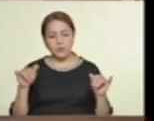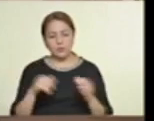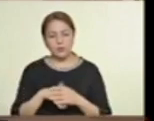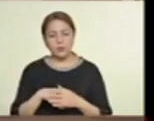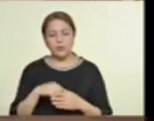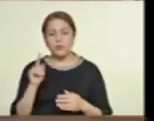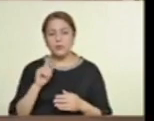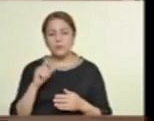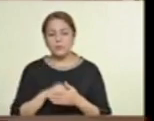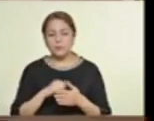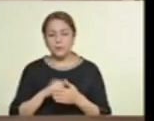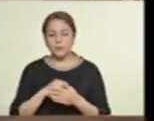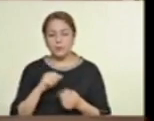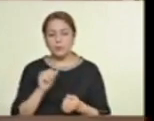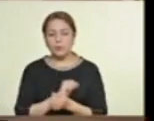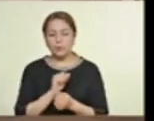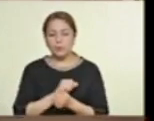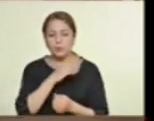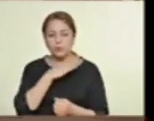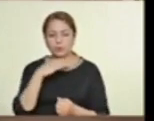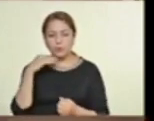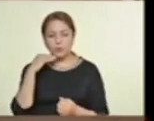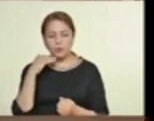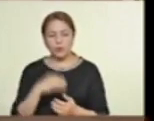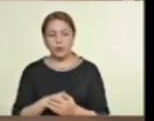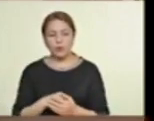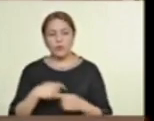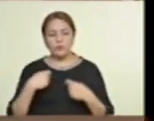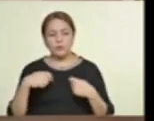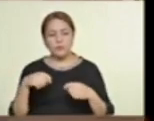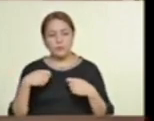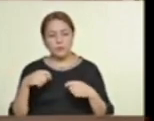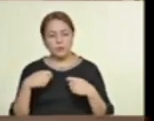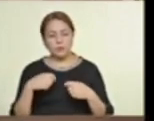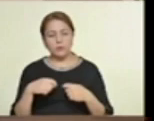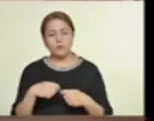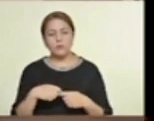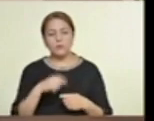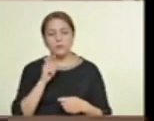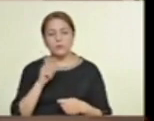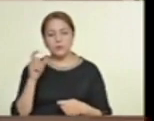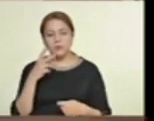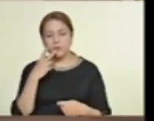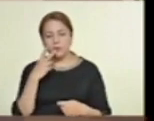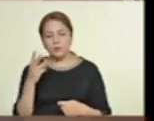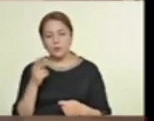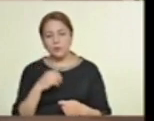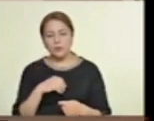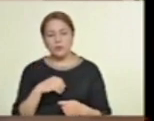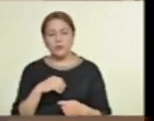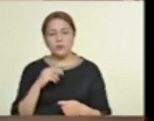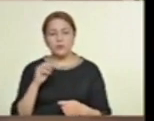Chunki quruqlikda ko'proq, demak, savdogarlarga nisbatan taziqlar yoki